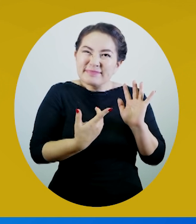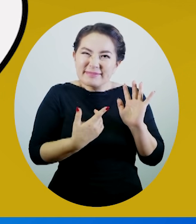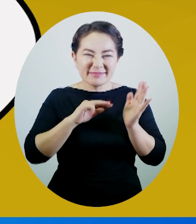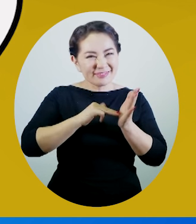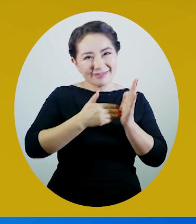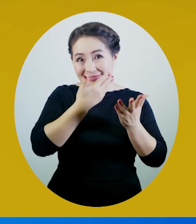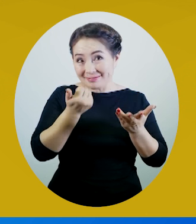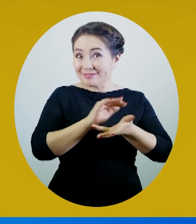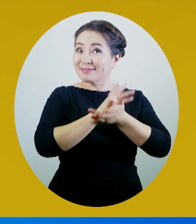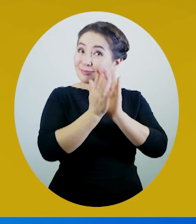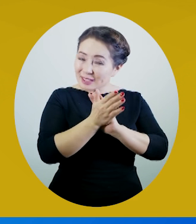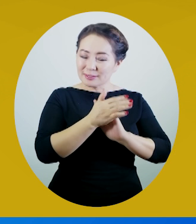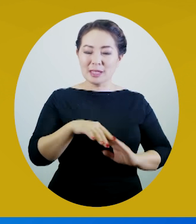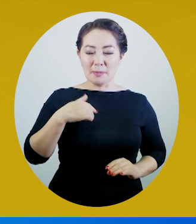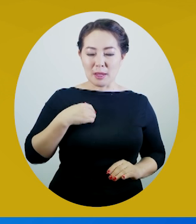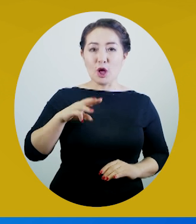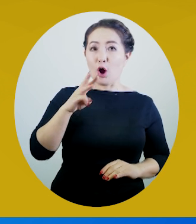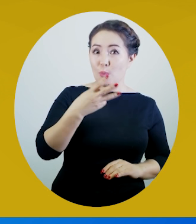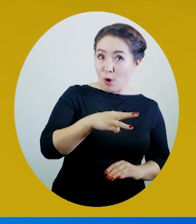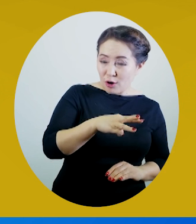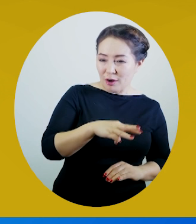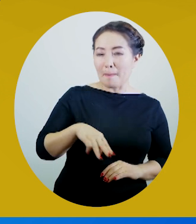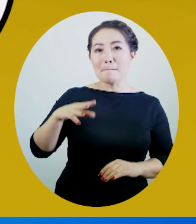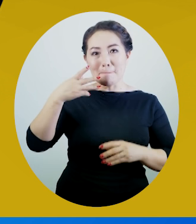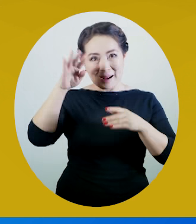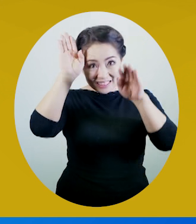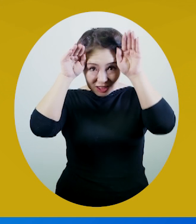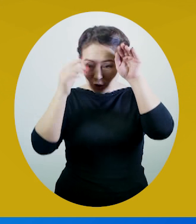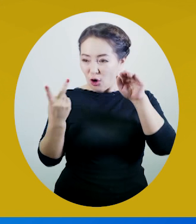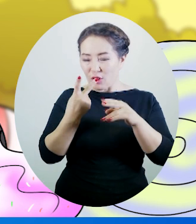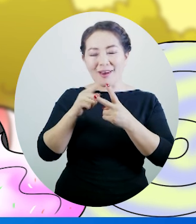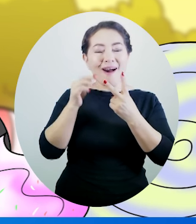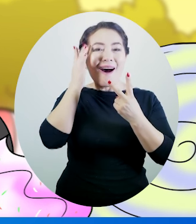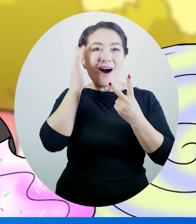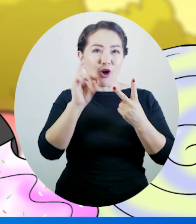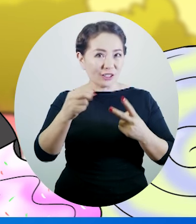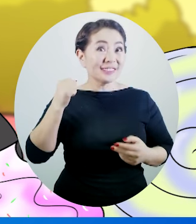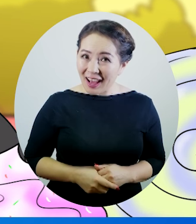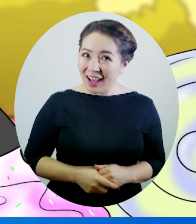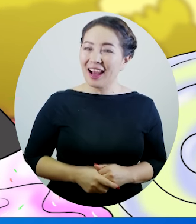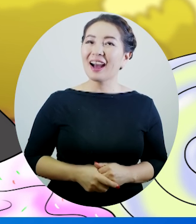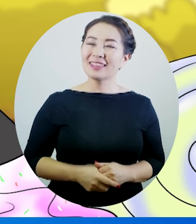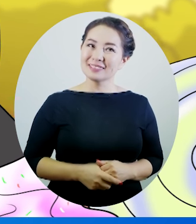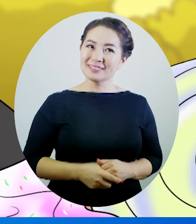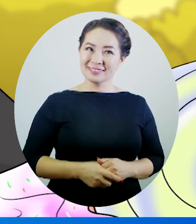Биднэрт яг одоо төлөвлөгөө байхгүй ч гэсэн манай мөнх Басар хоёр маань арга олох байх.